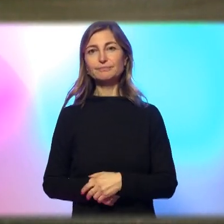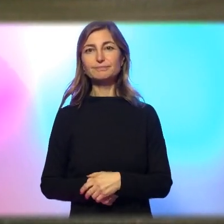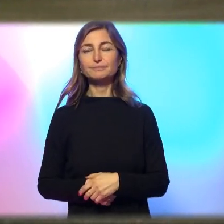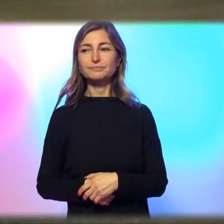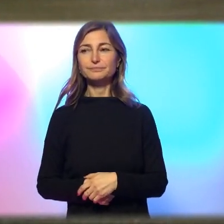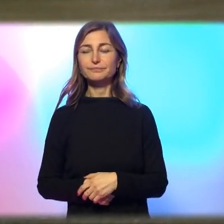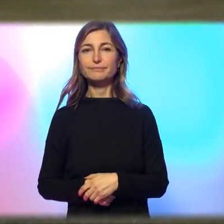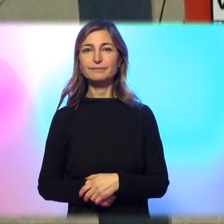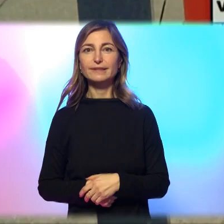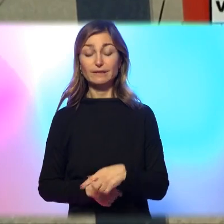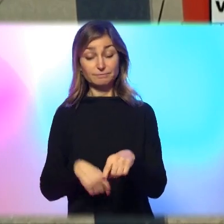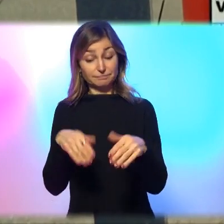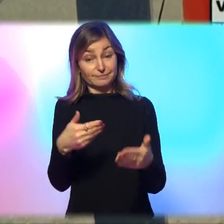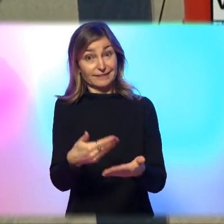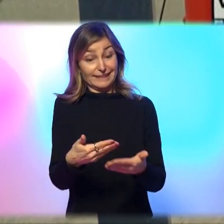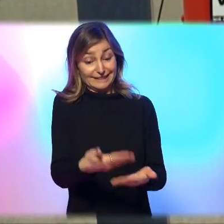auf der Mülltonne.